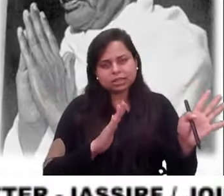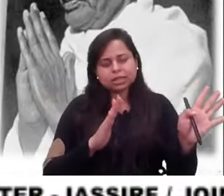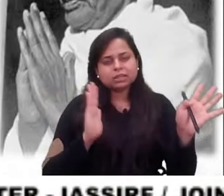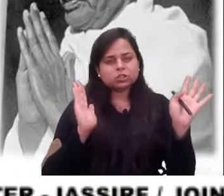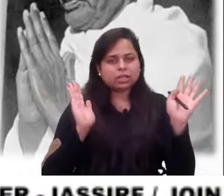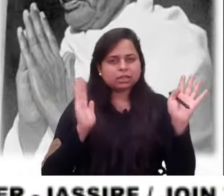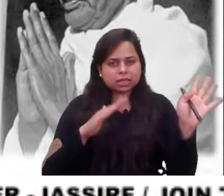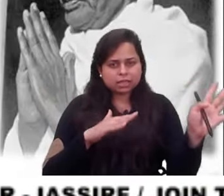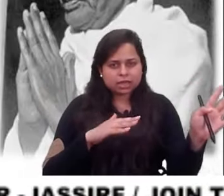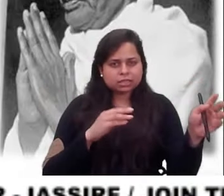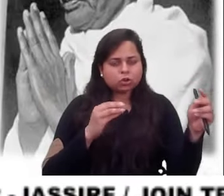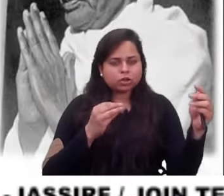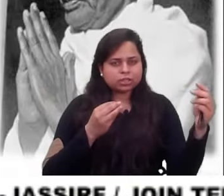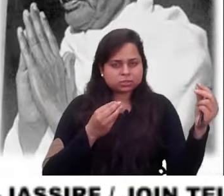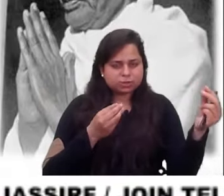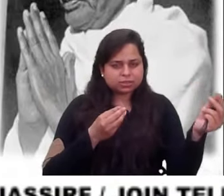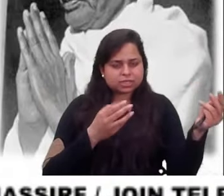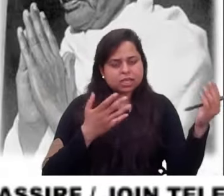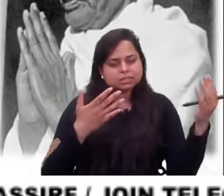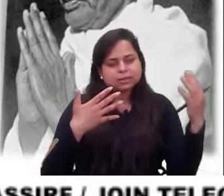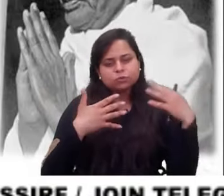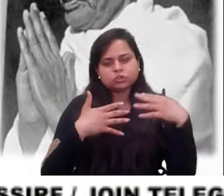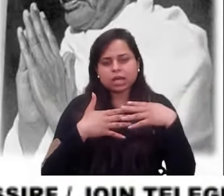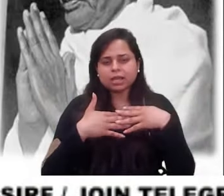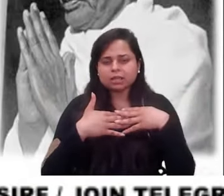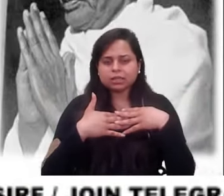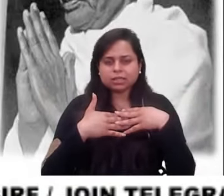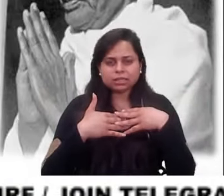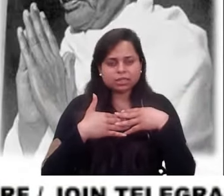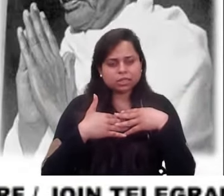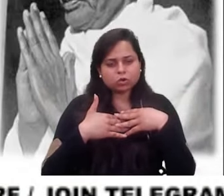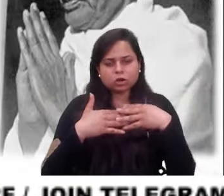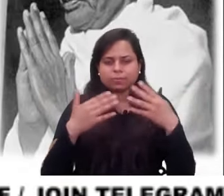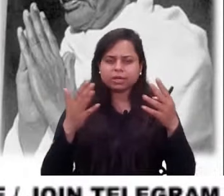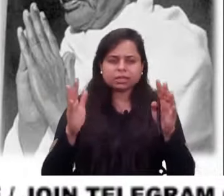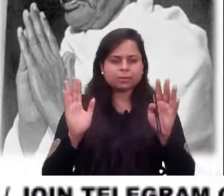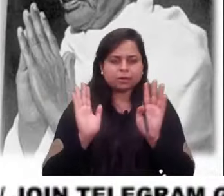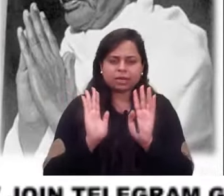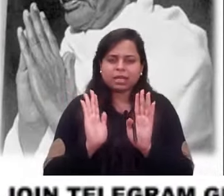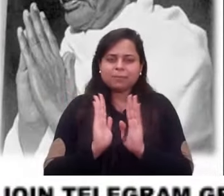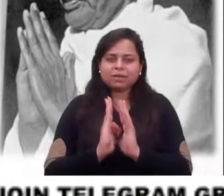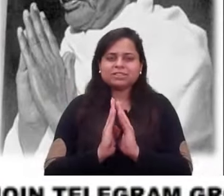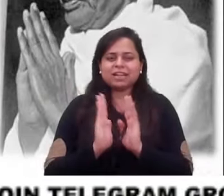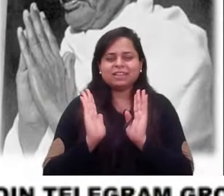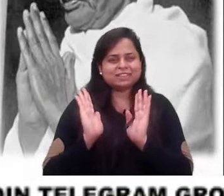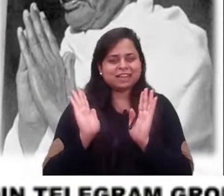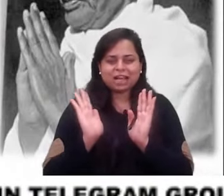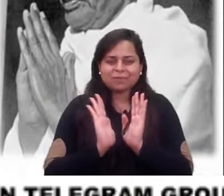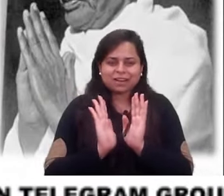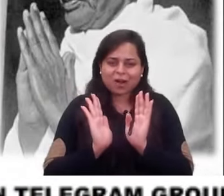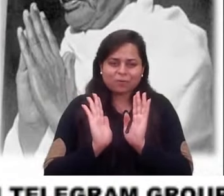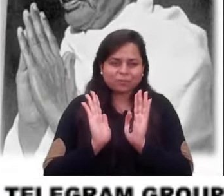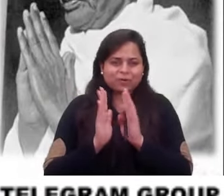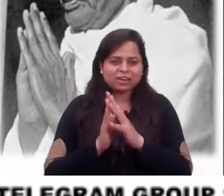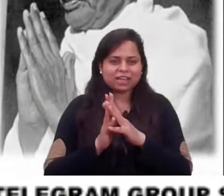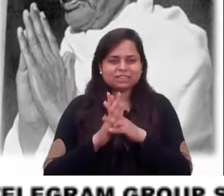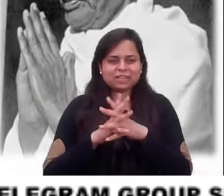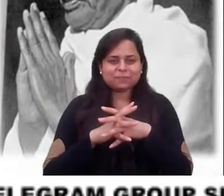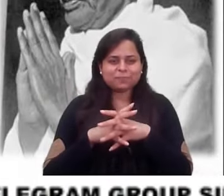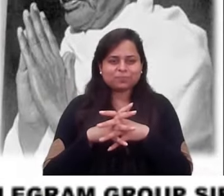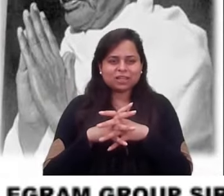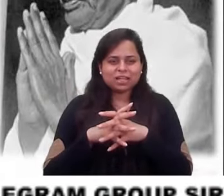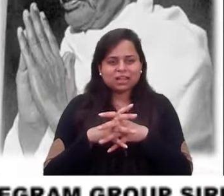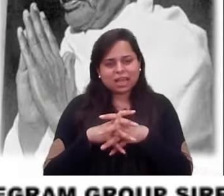जब वह चाहते हैं कि हिंदी नहीं आती मॉर्निंग स्पीकर से जब चाहिए हिंदी को डॉक्टर मतलब करें शांति समय अलगाव को